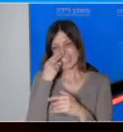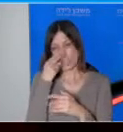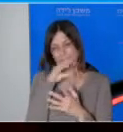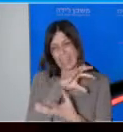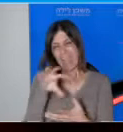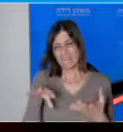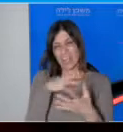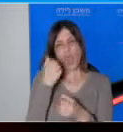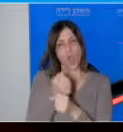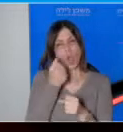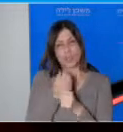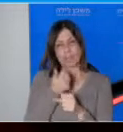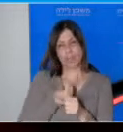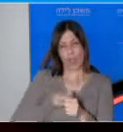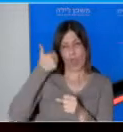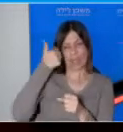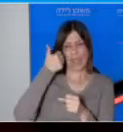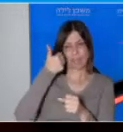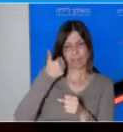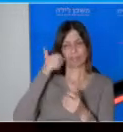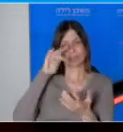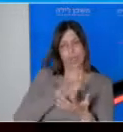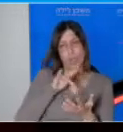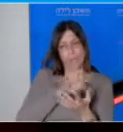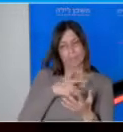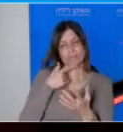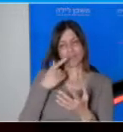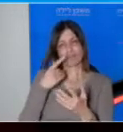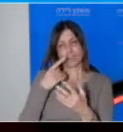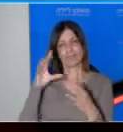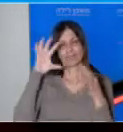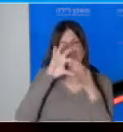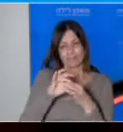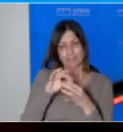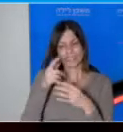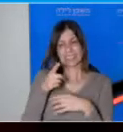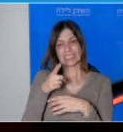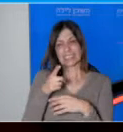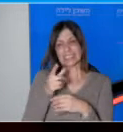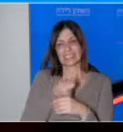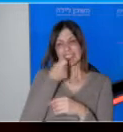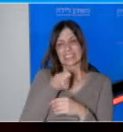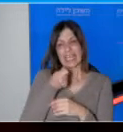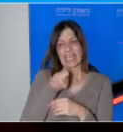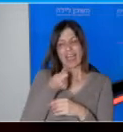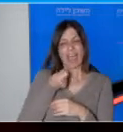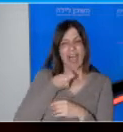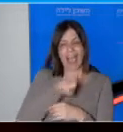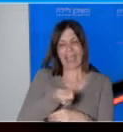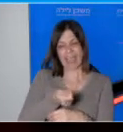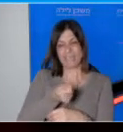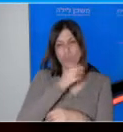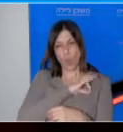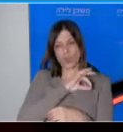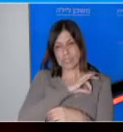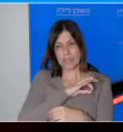ההפיכה מבצעים קולונלים מקומיים שחוברים אל שכירי חרב רוסים. כלומר, יש לנו פה בהחלט